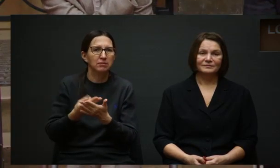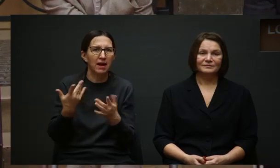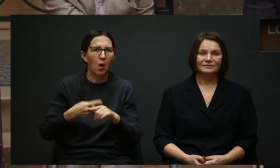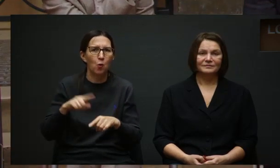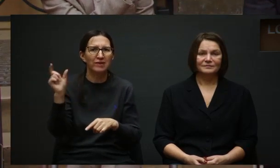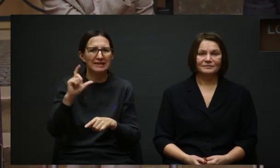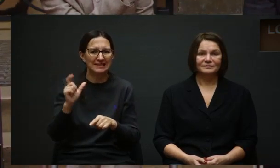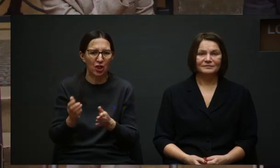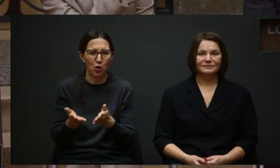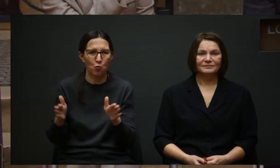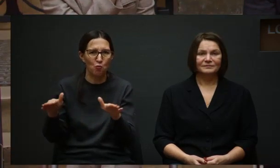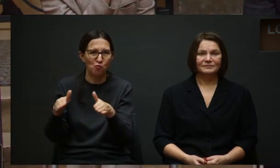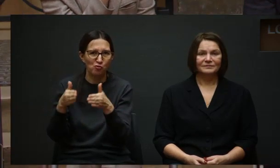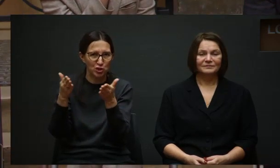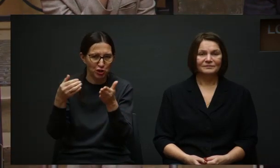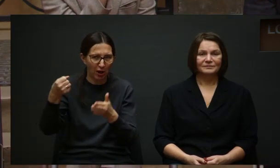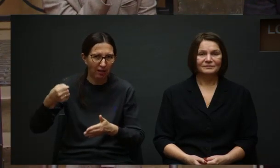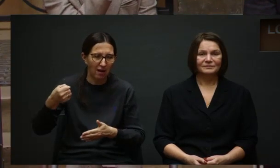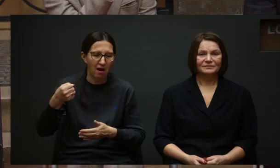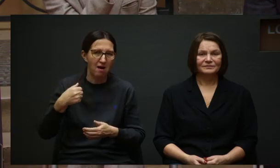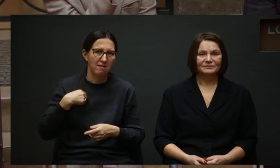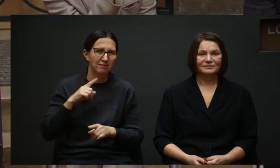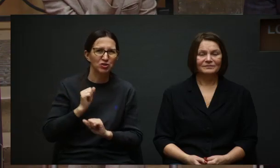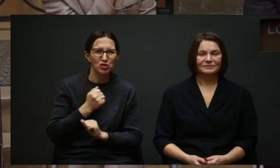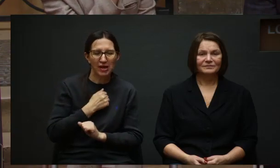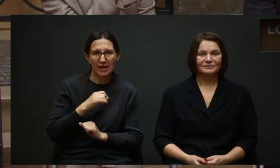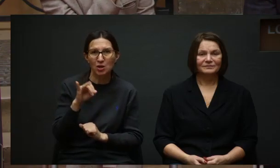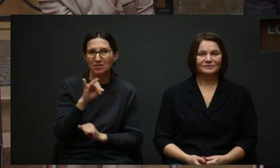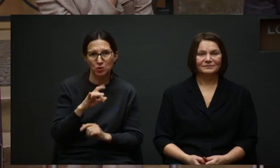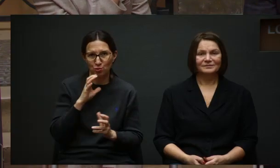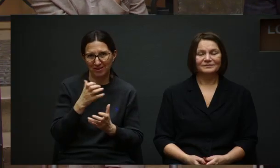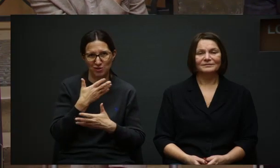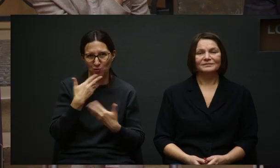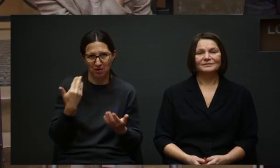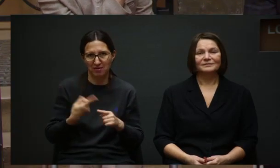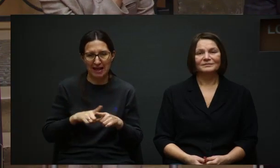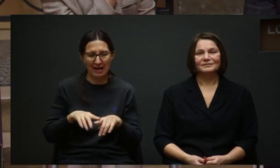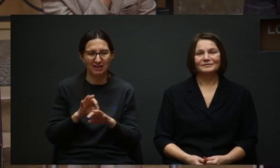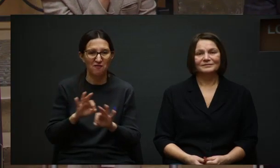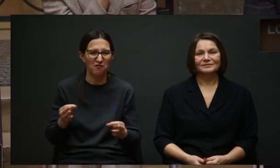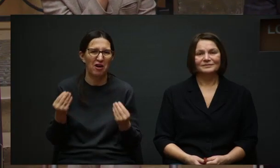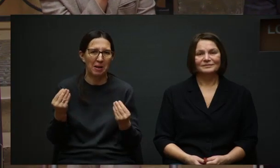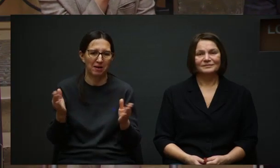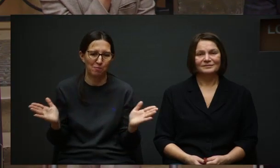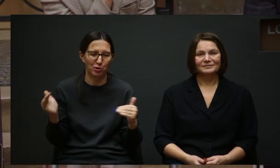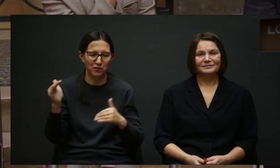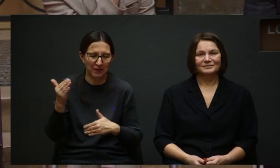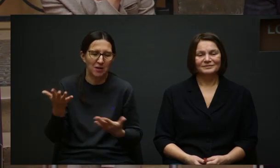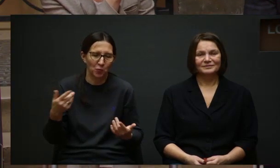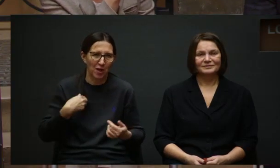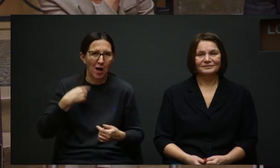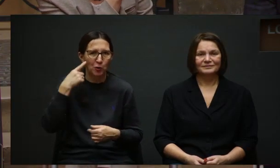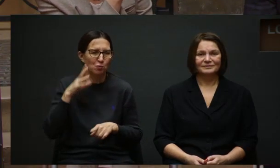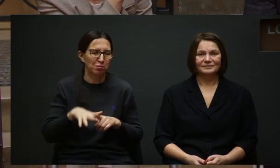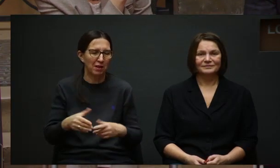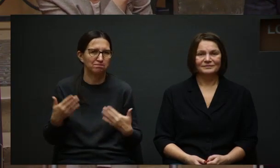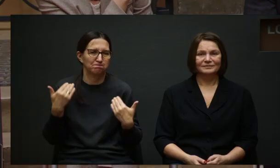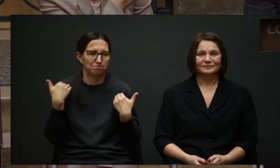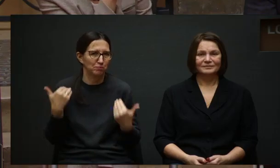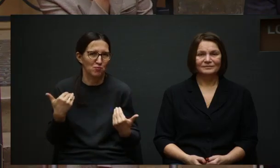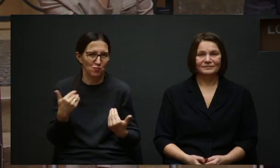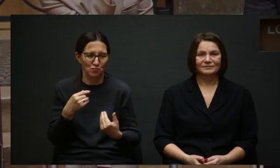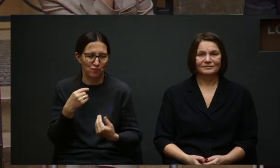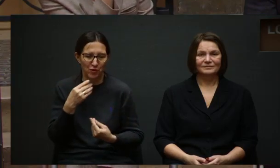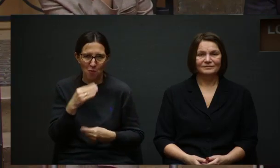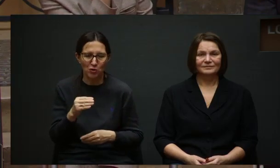синий кувшин. К сожалению, история не сохранила это великое произведение, но я думаю, что оно было мощным. Но вот этот